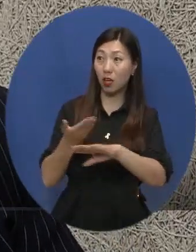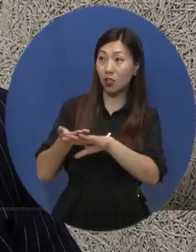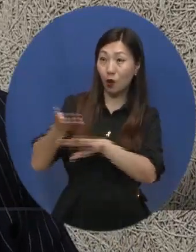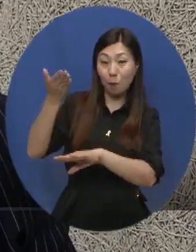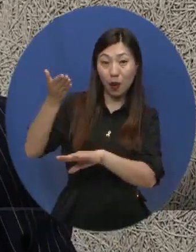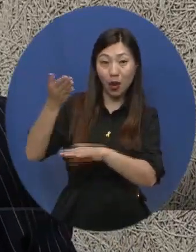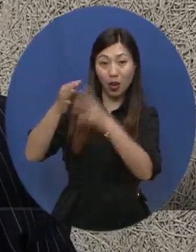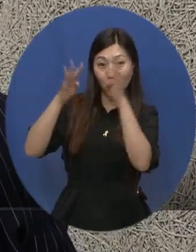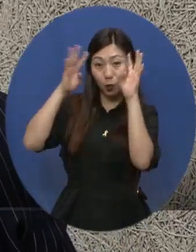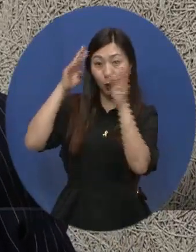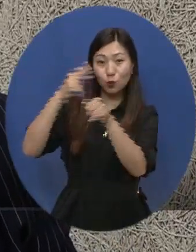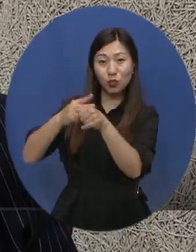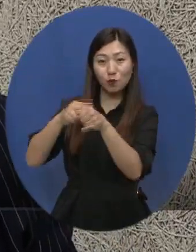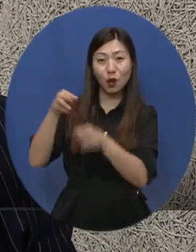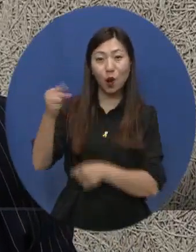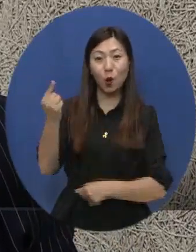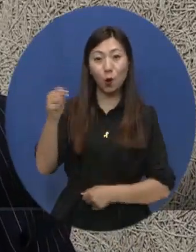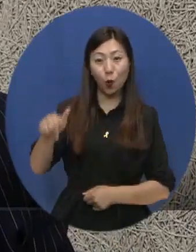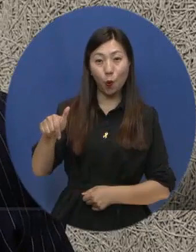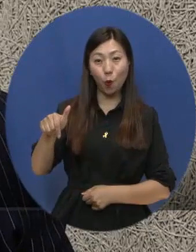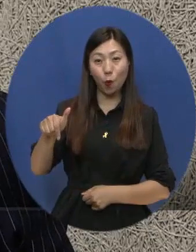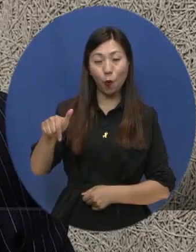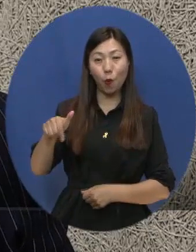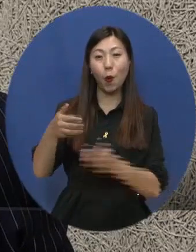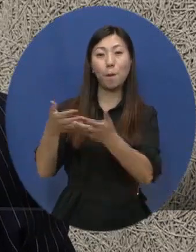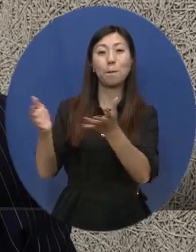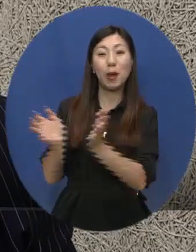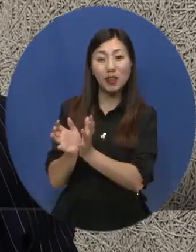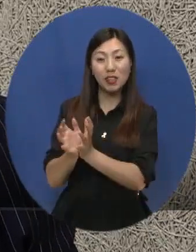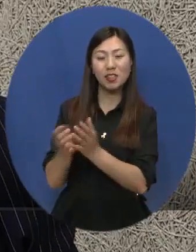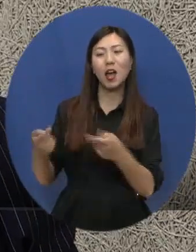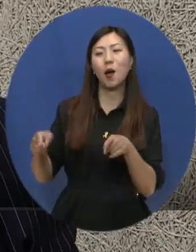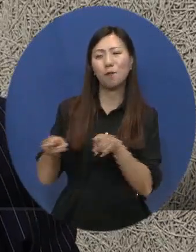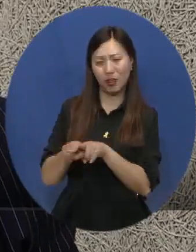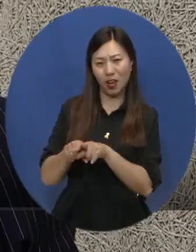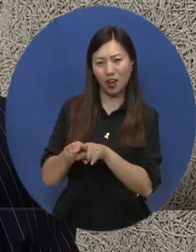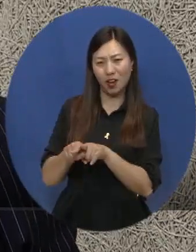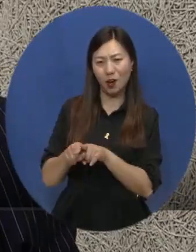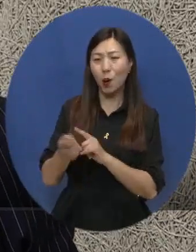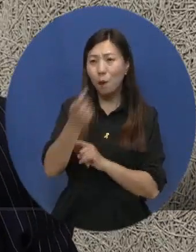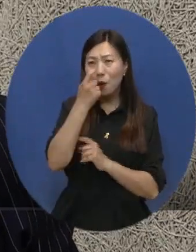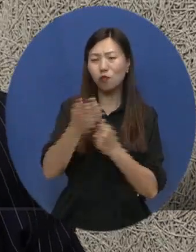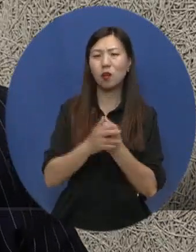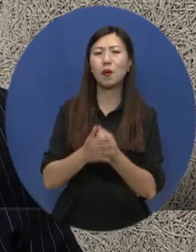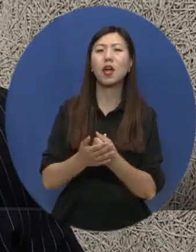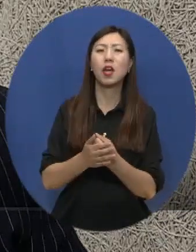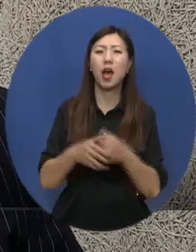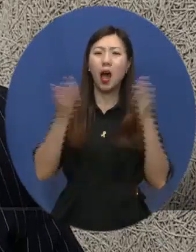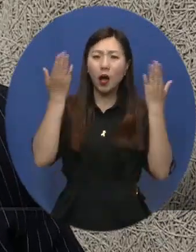하시는 선배님이요. 같이 학교 다녀요. 또 학교에서도 도와주고